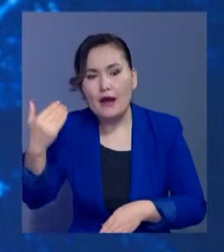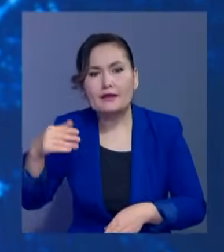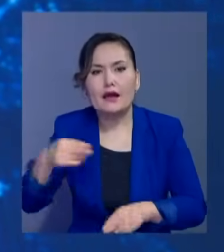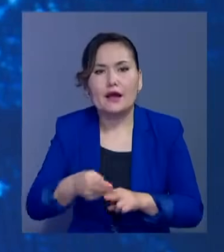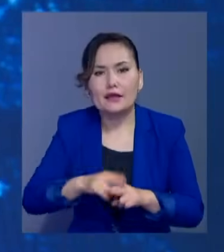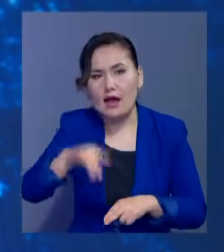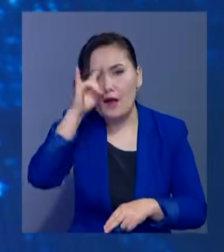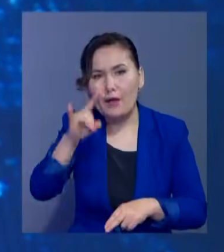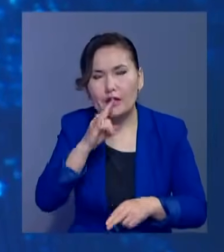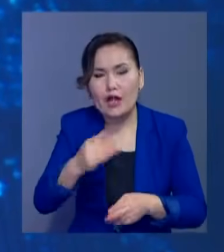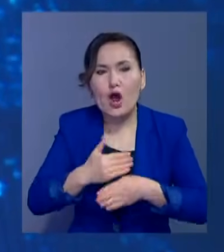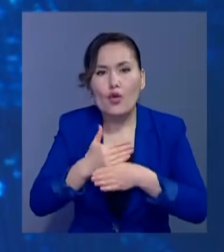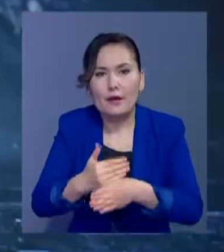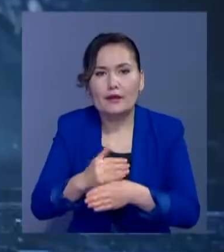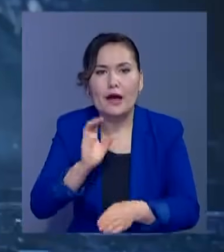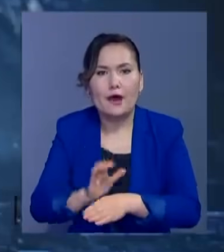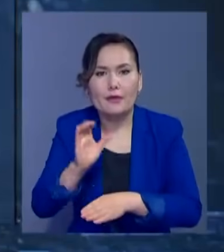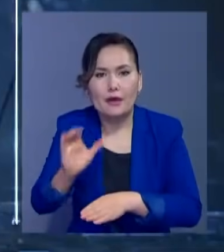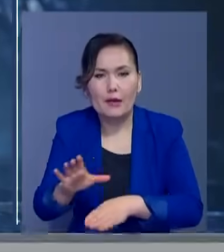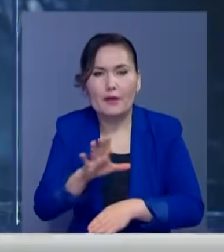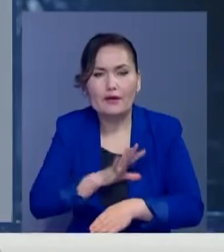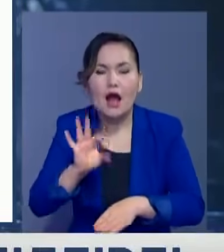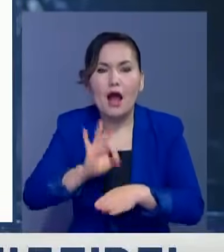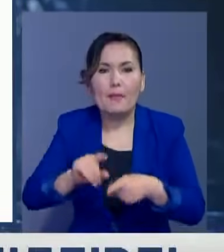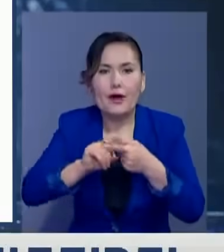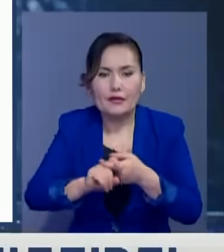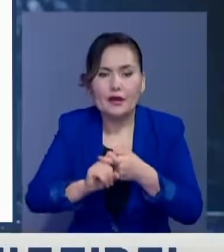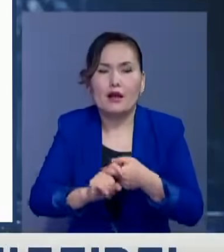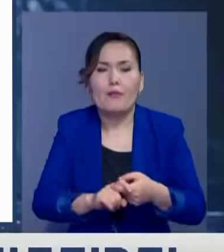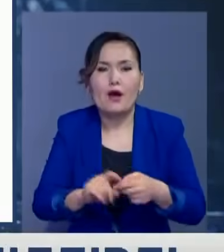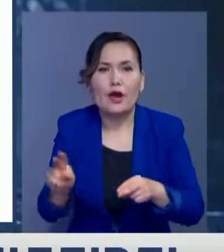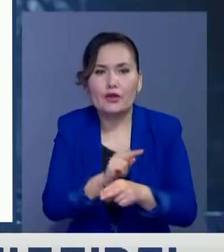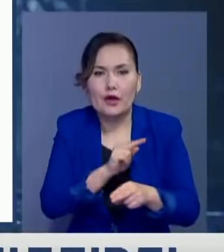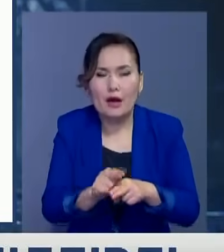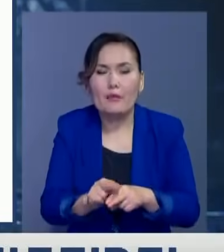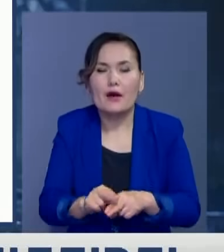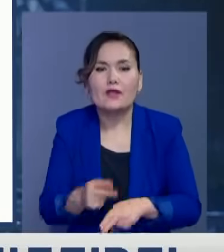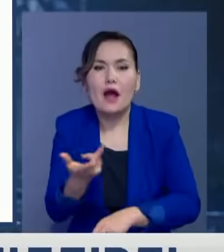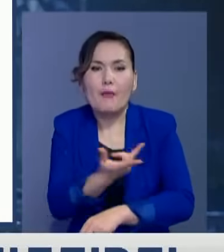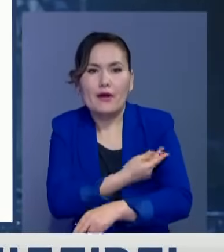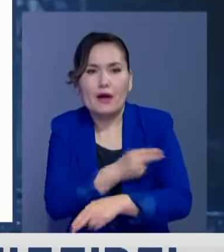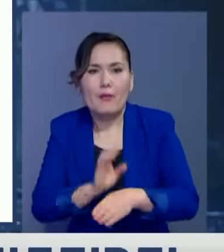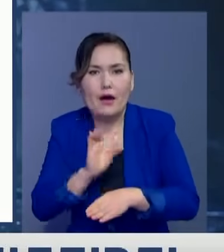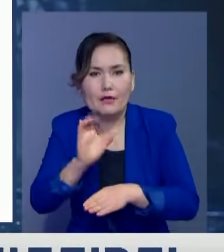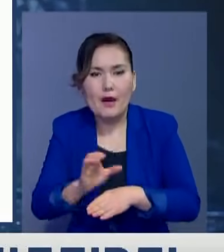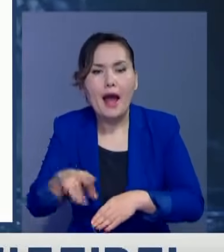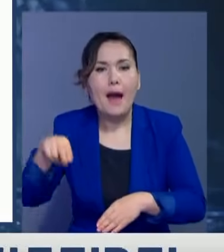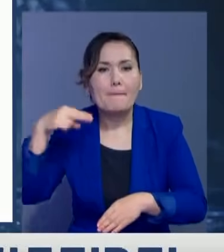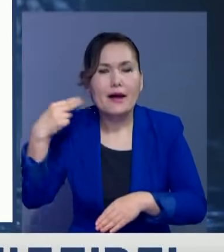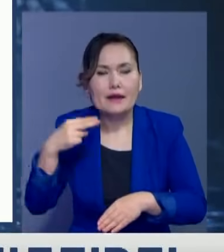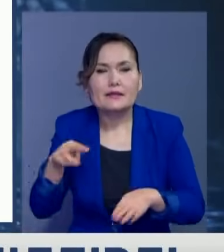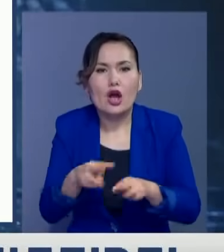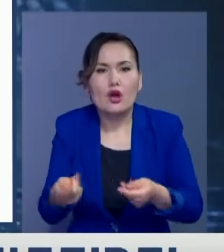жазды. Қазақстанға гуманитарлық көмек ретінде коронавирусқа шалдыққан науқастарды емдеуге арналған дәрі ұсынғаны үшін